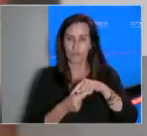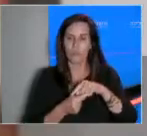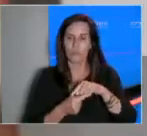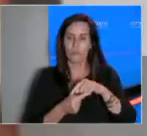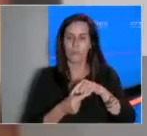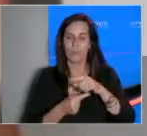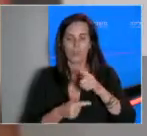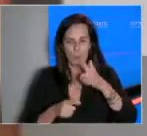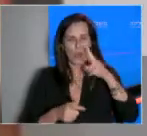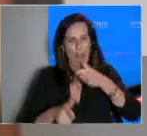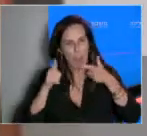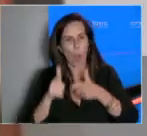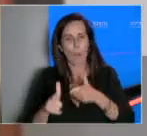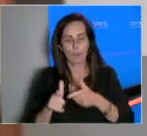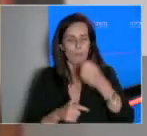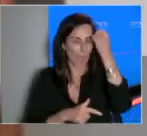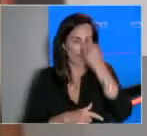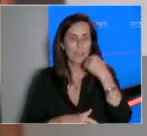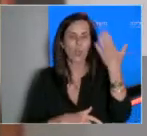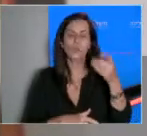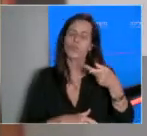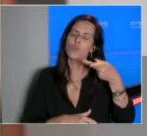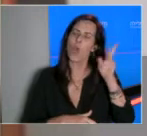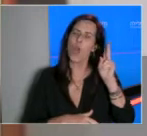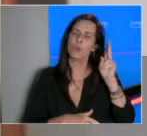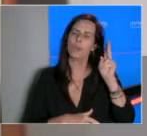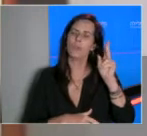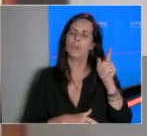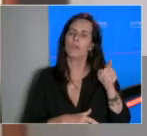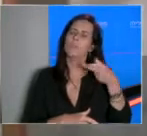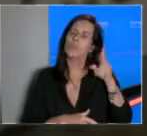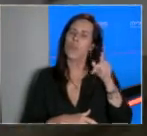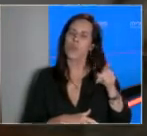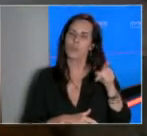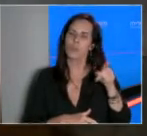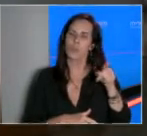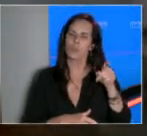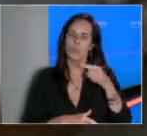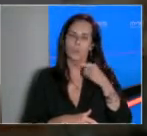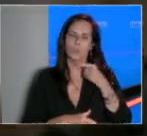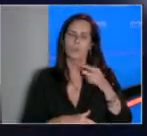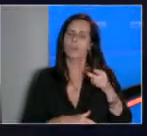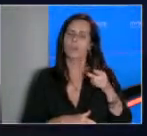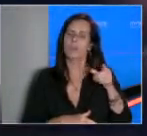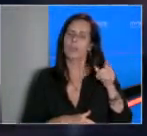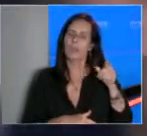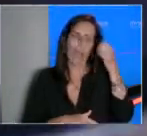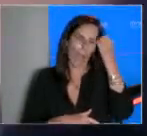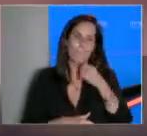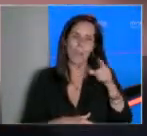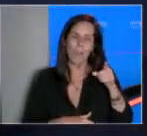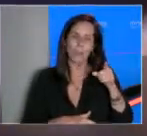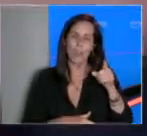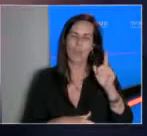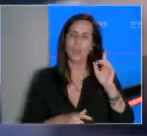הרובים, הלוחמנים יותר, וחמאס חוץ מכונים בעגה חמאס אל פנאדיק, כלומר חמאס של